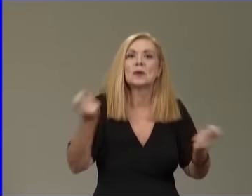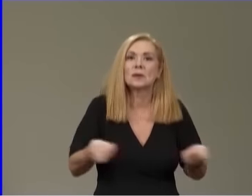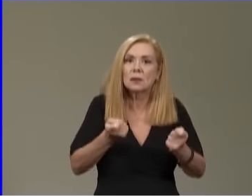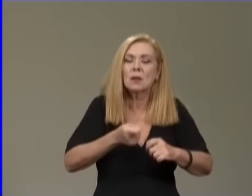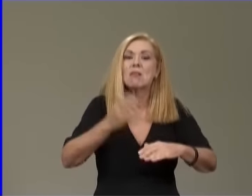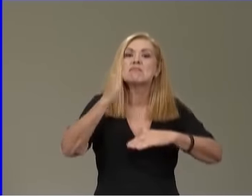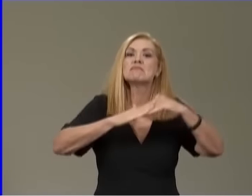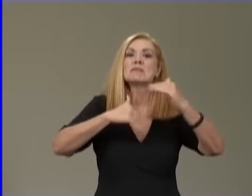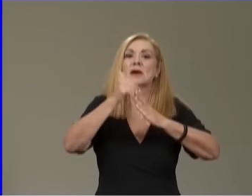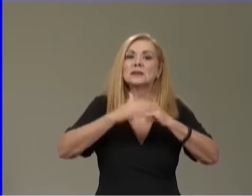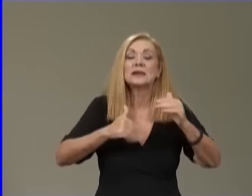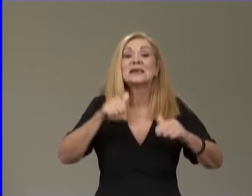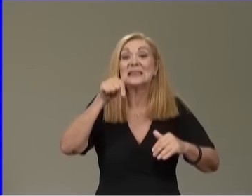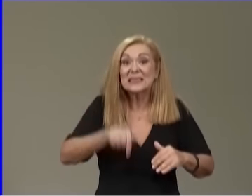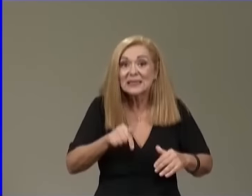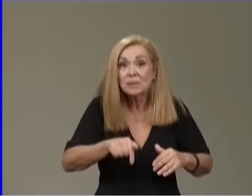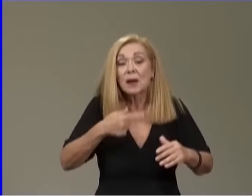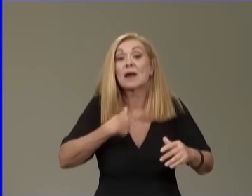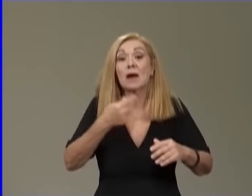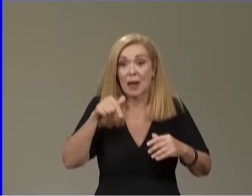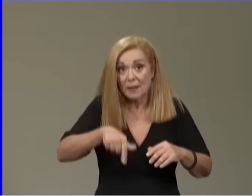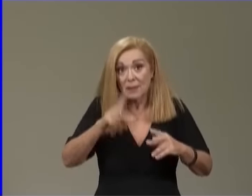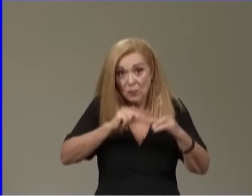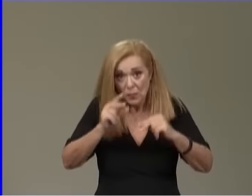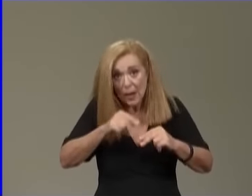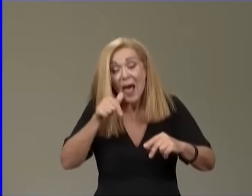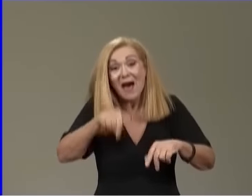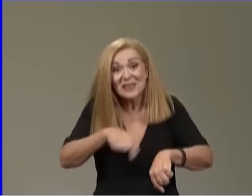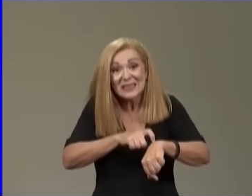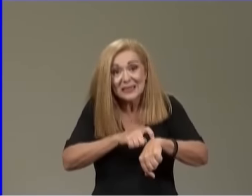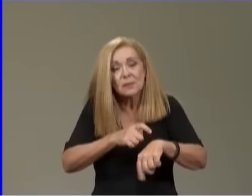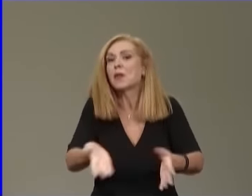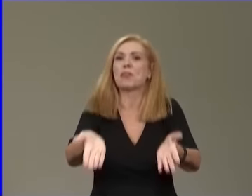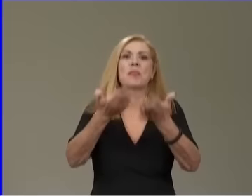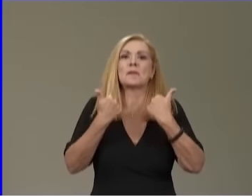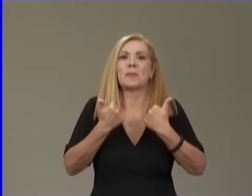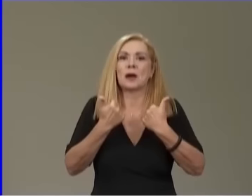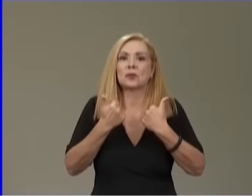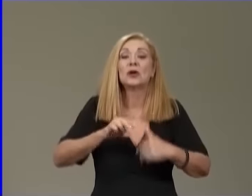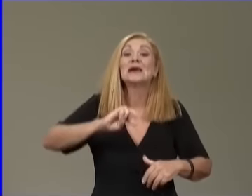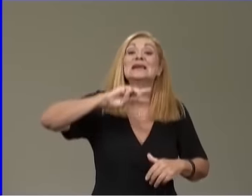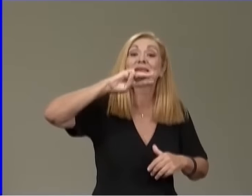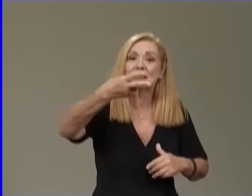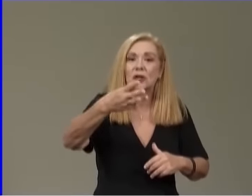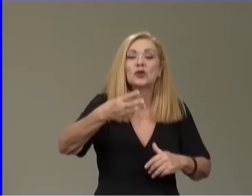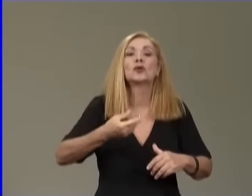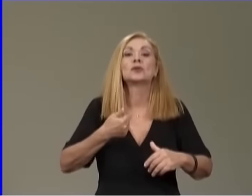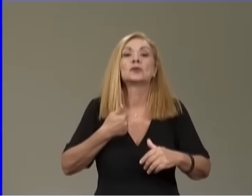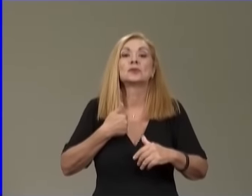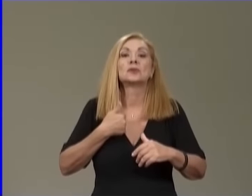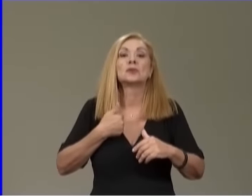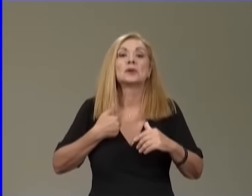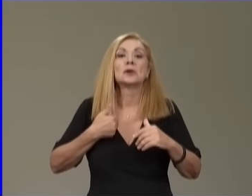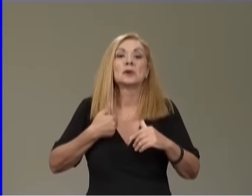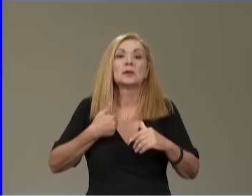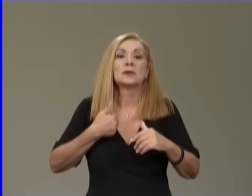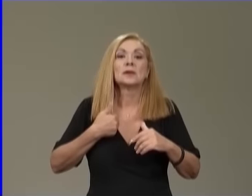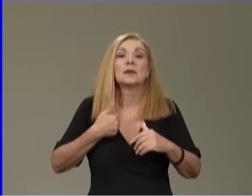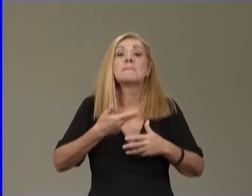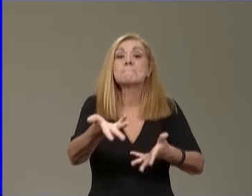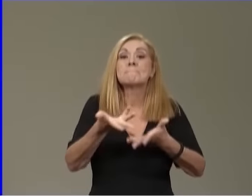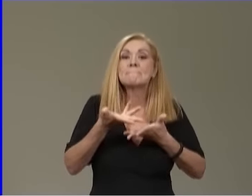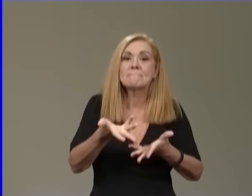σήμερα που μιλάμε λείπουν από την αγορά εργασίας. Τρίτον, η ανάγκη να βελτιώσουμε την